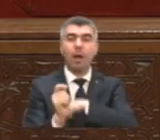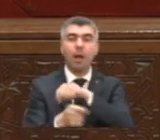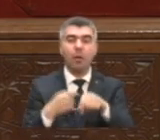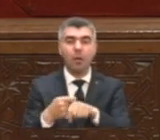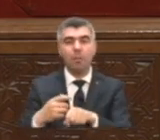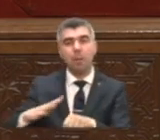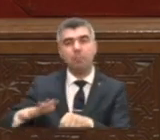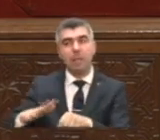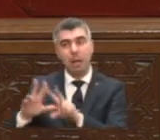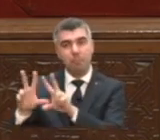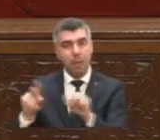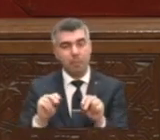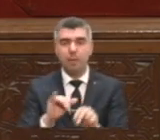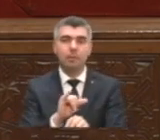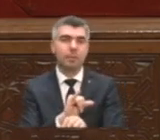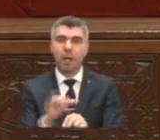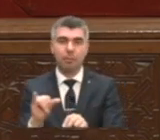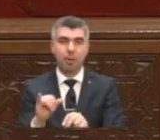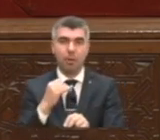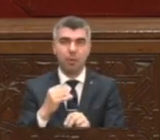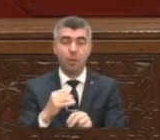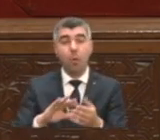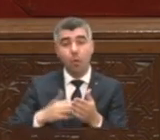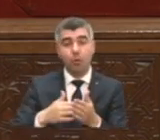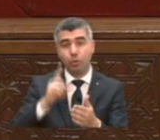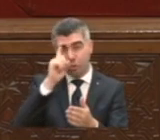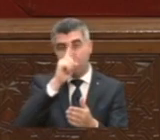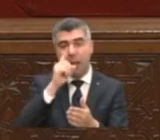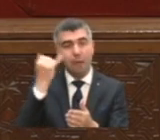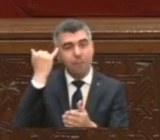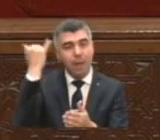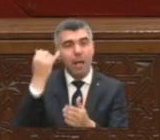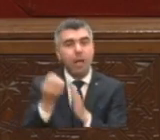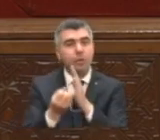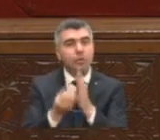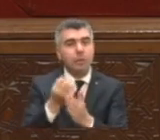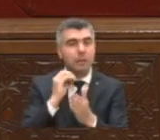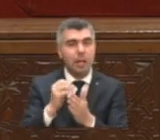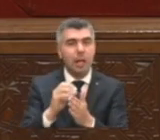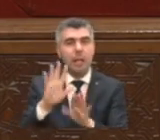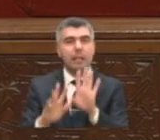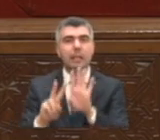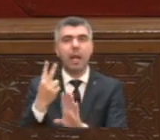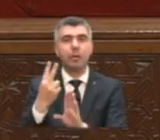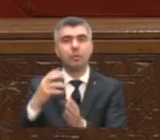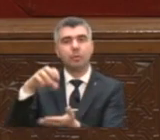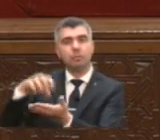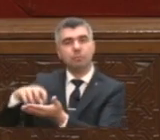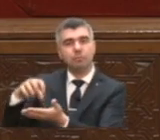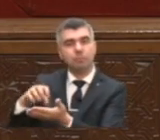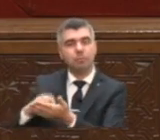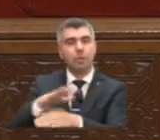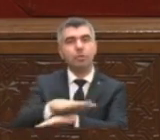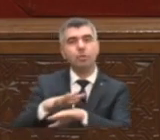الحضري بنفس الطريقه، وخاص بقطب. وهذا التصور اللي جايين به الجديد اللي تكلمت عليه ديك المره ديال 12 وكاله حضريه جهويه، غادي